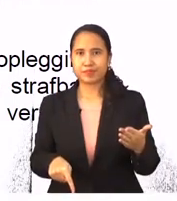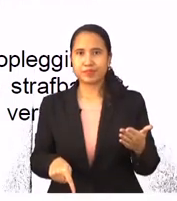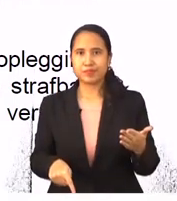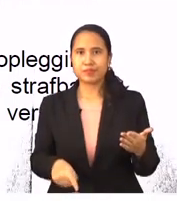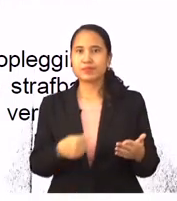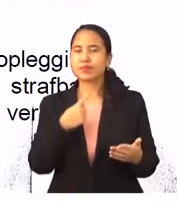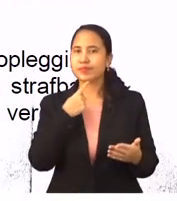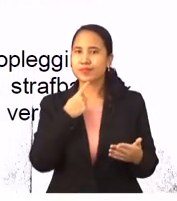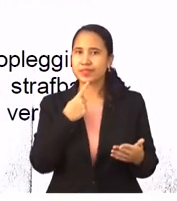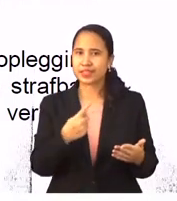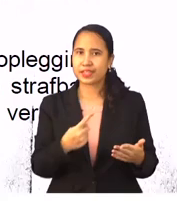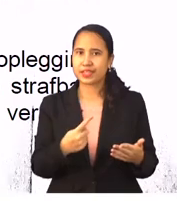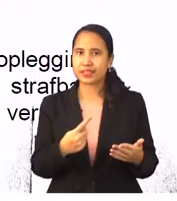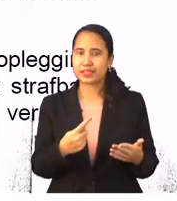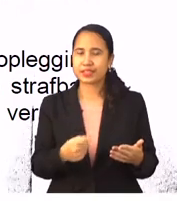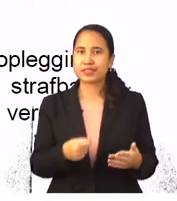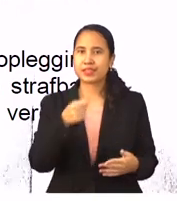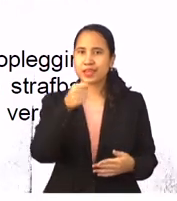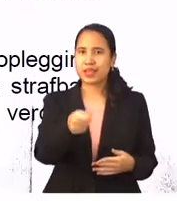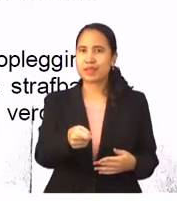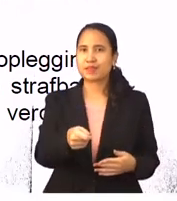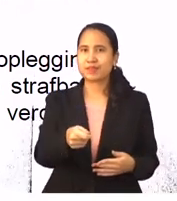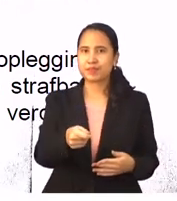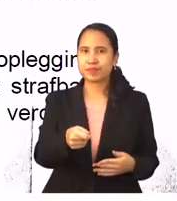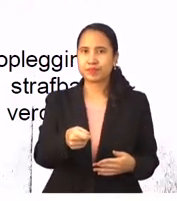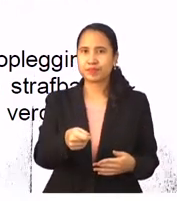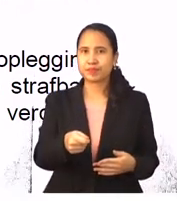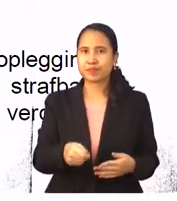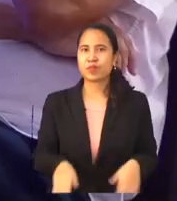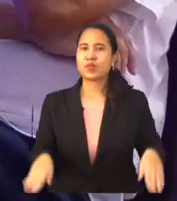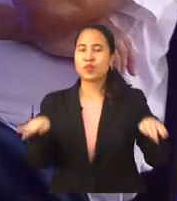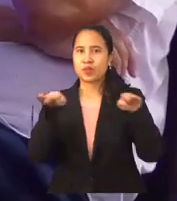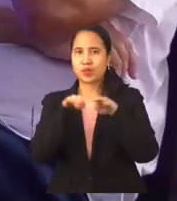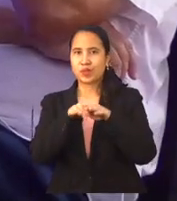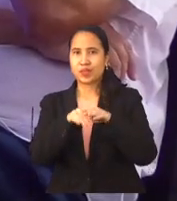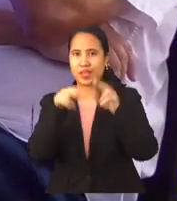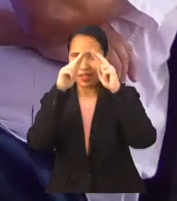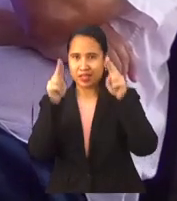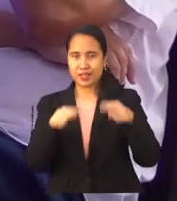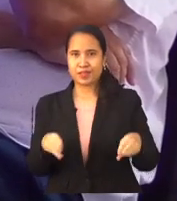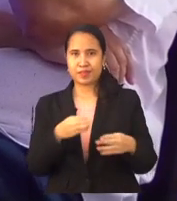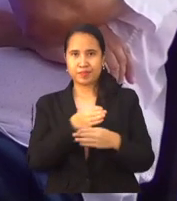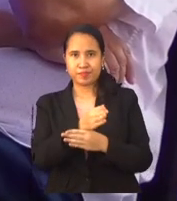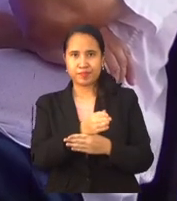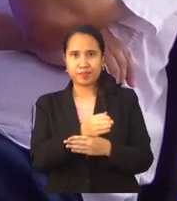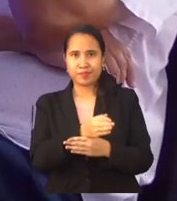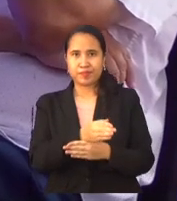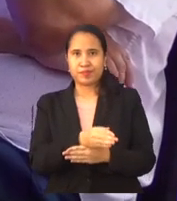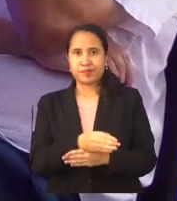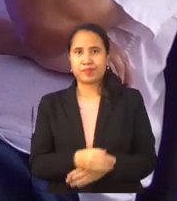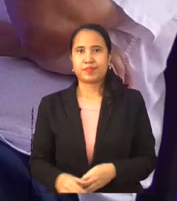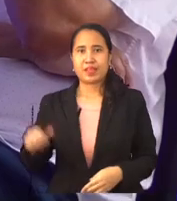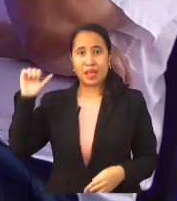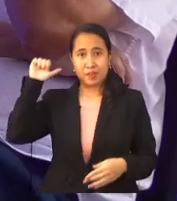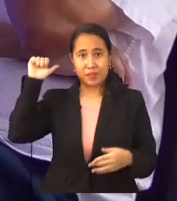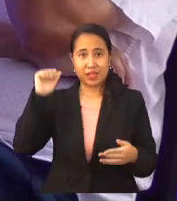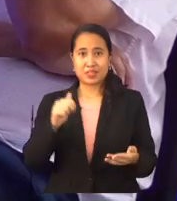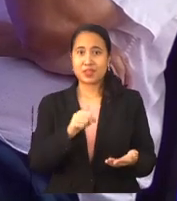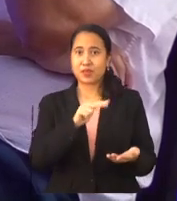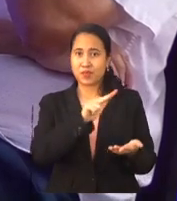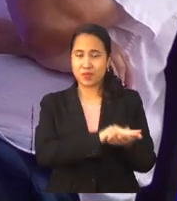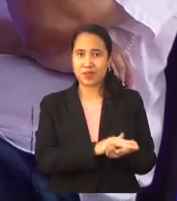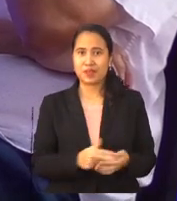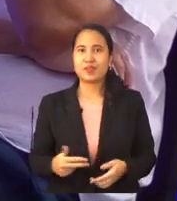betekenis aangegeven dient te worden overeenkomstig het internationale recht. De Amnestiewet van 1989 verbindt aan